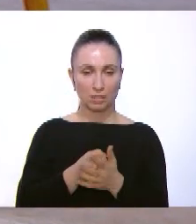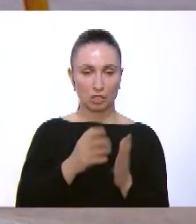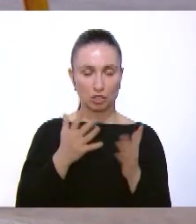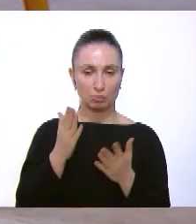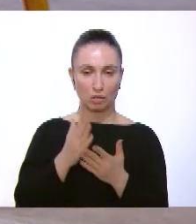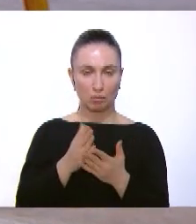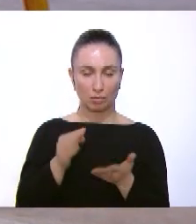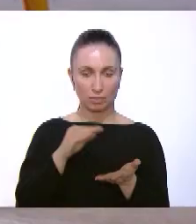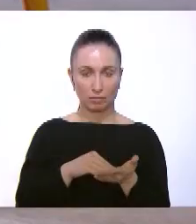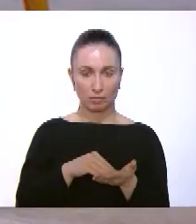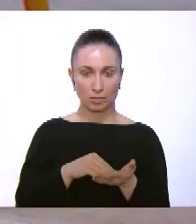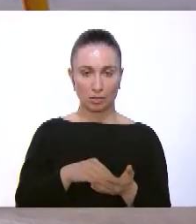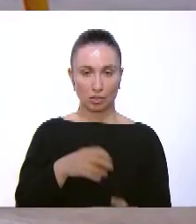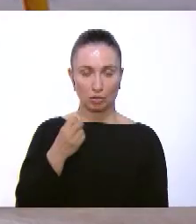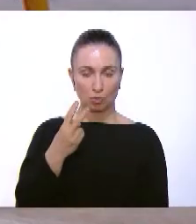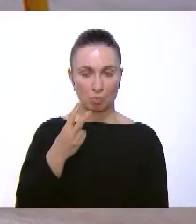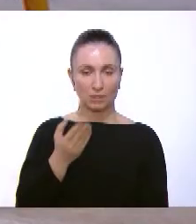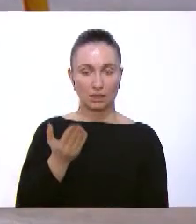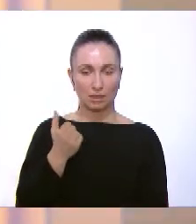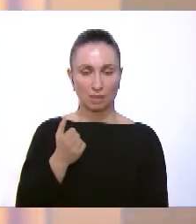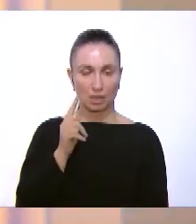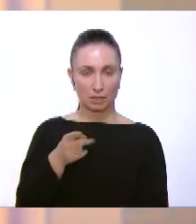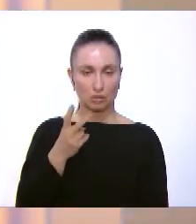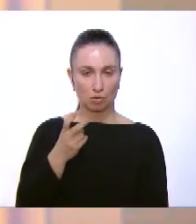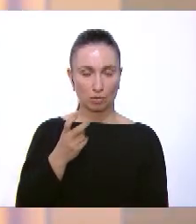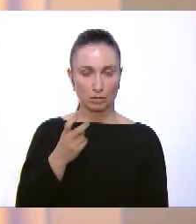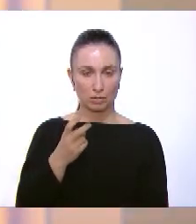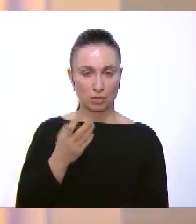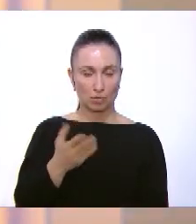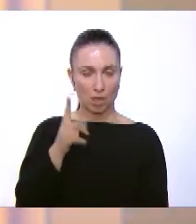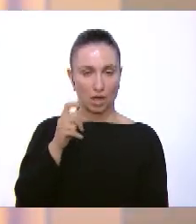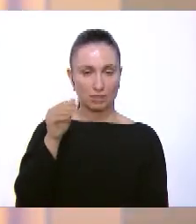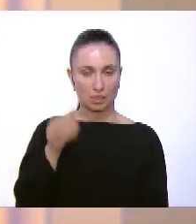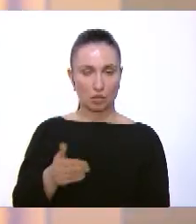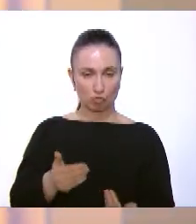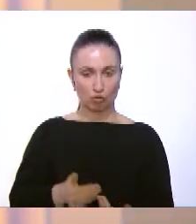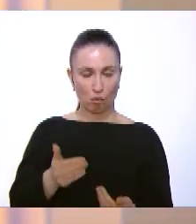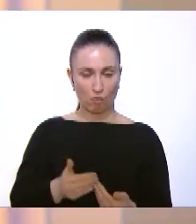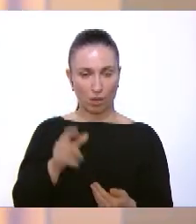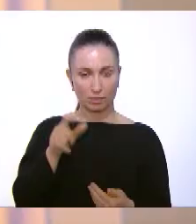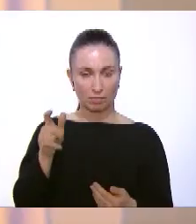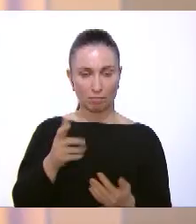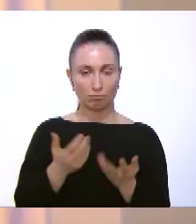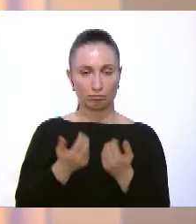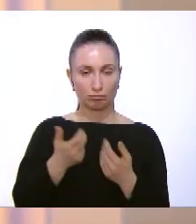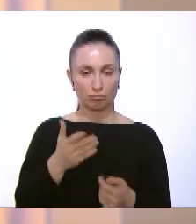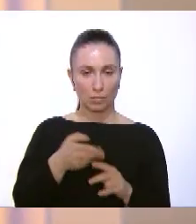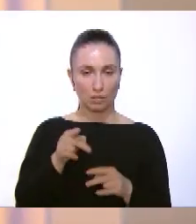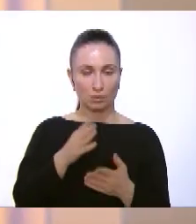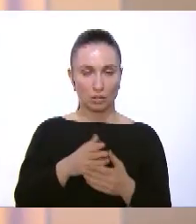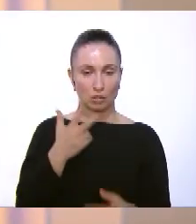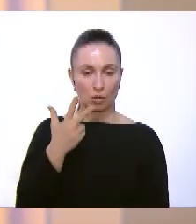შემთხვევაა დაფიქსირებული 12-დან 1200 და თუ 100,000 მცხოვრებზე გავთვლით, ეს